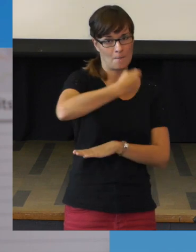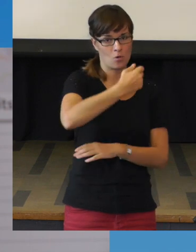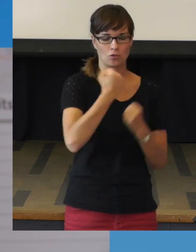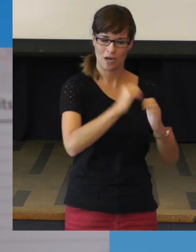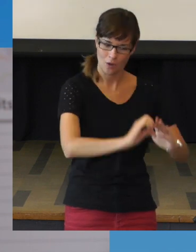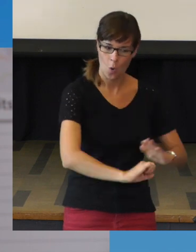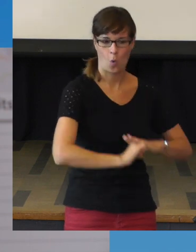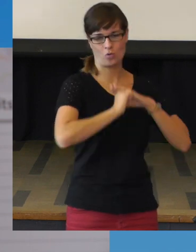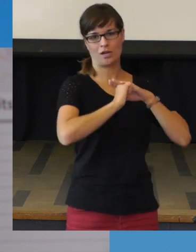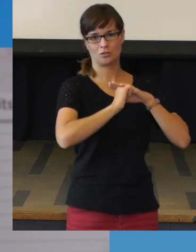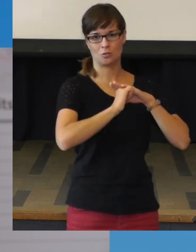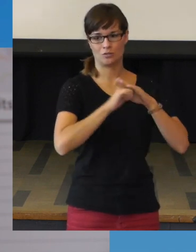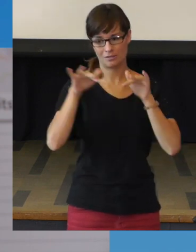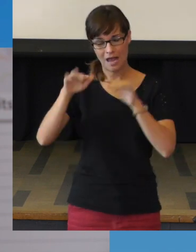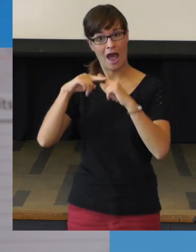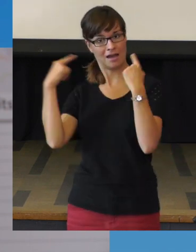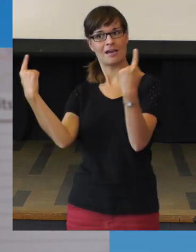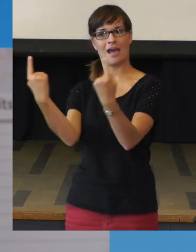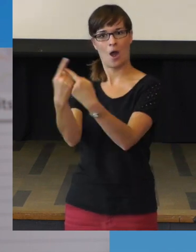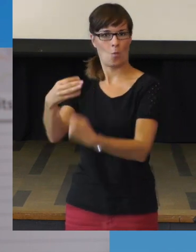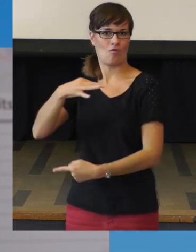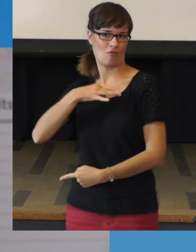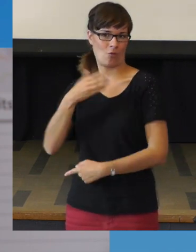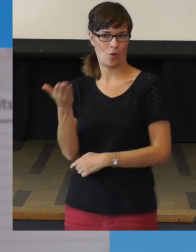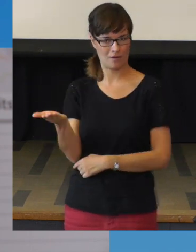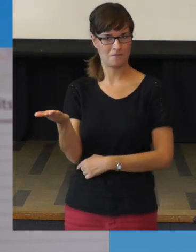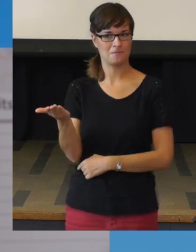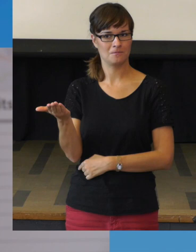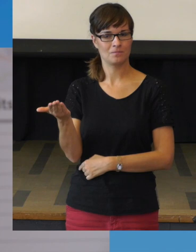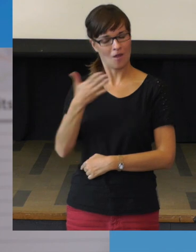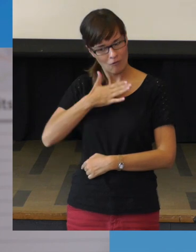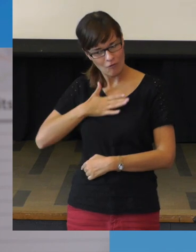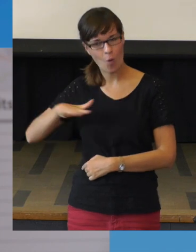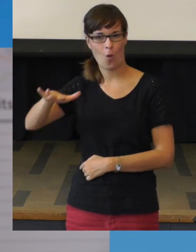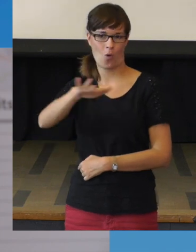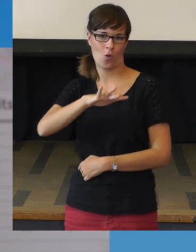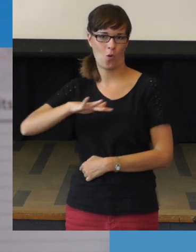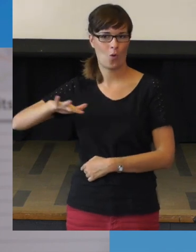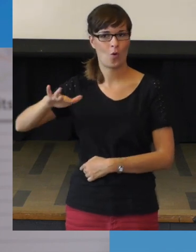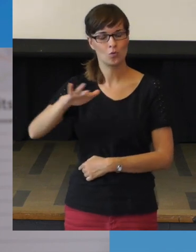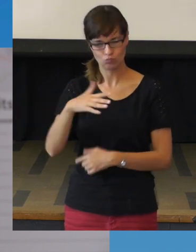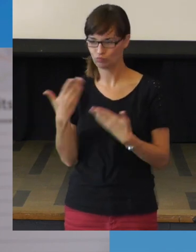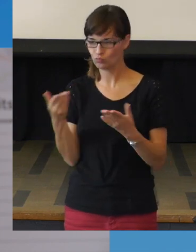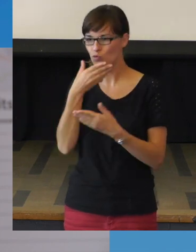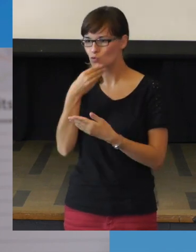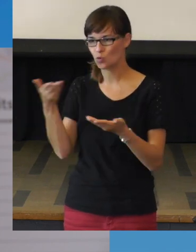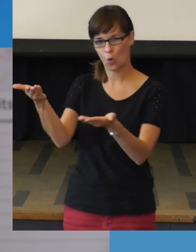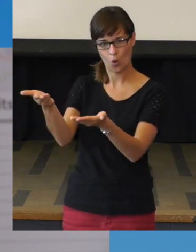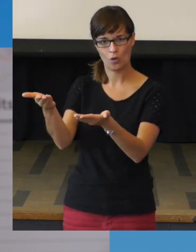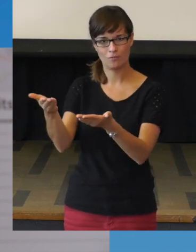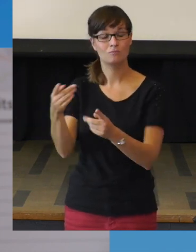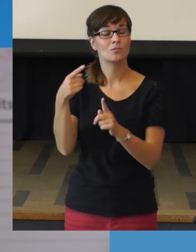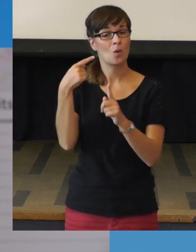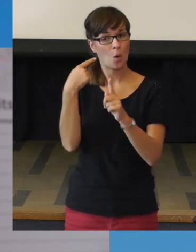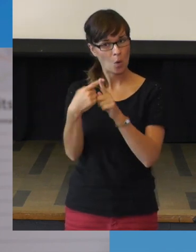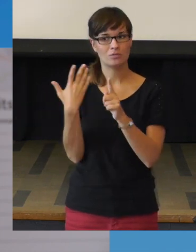einen entsprechenden Raum. Und da fühlen wir uns, ich will mal sagen, relativ wohl. Und es